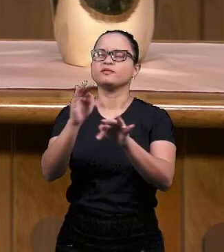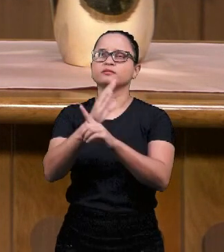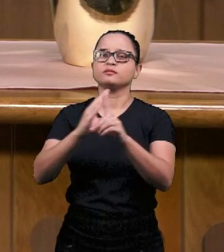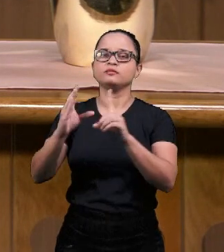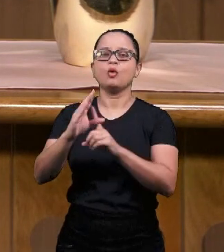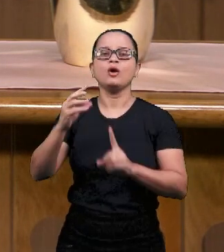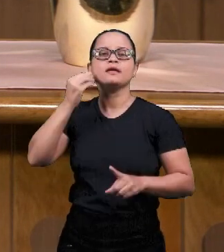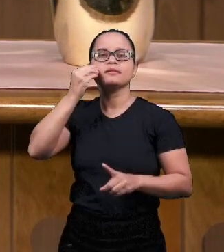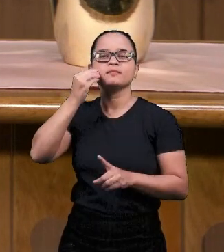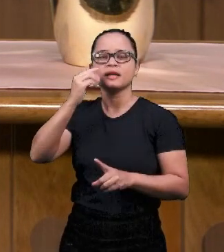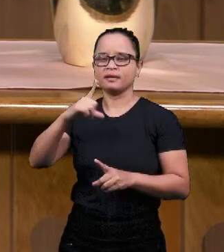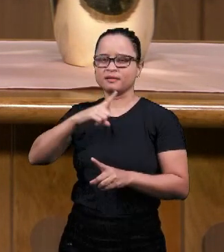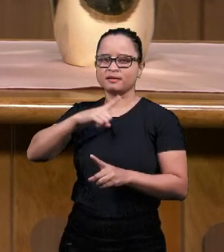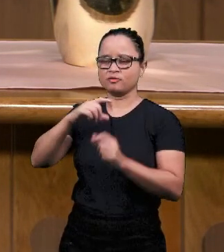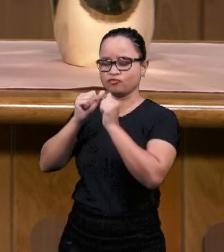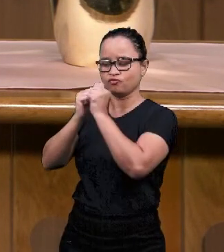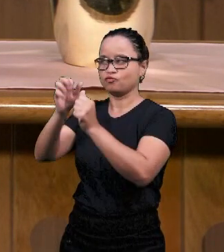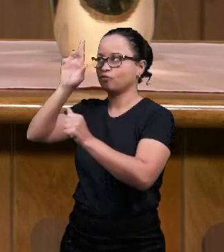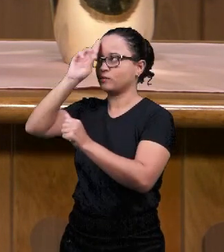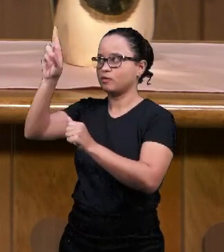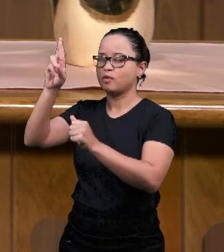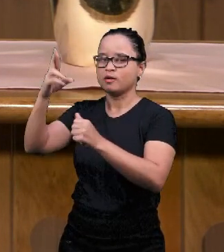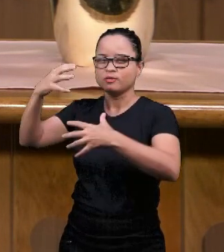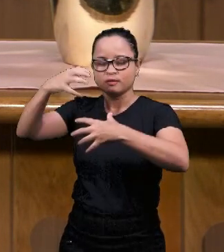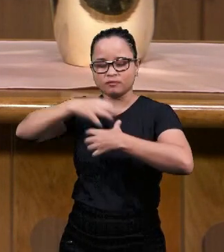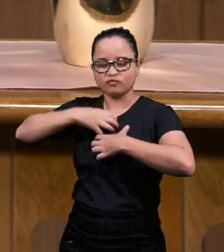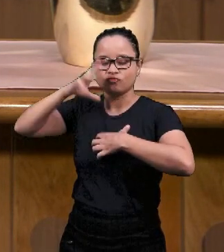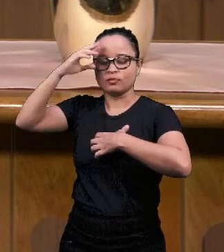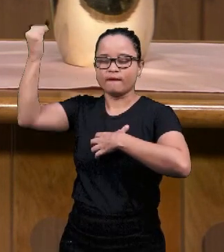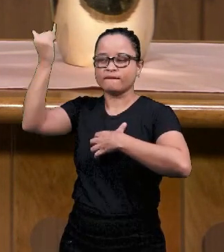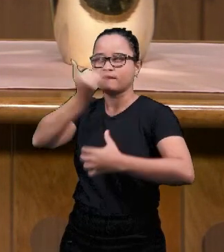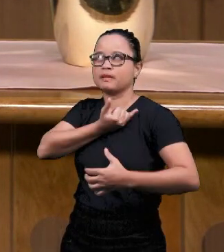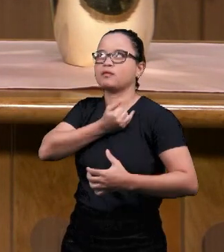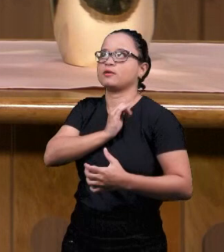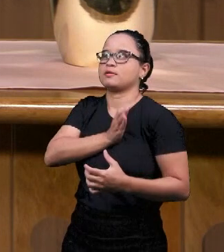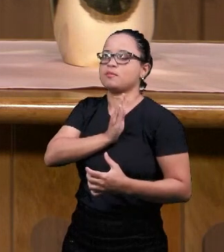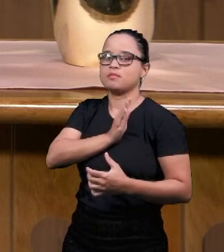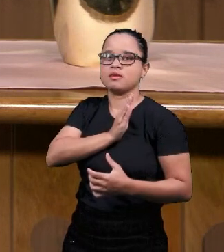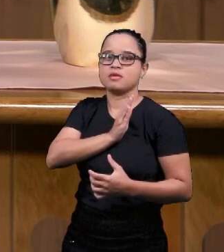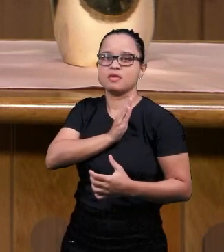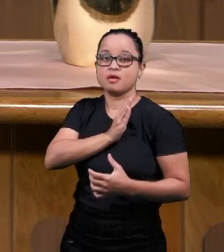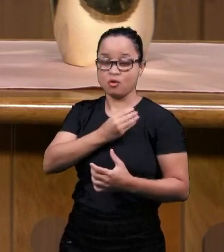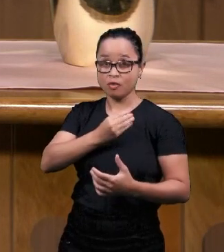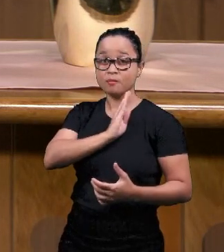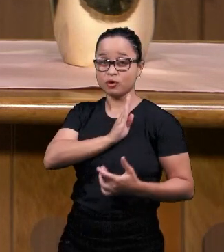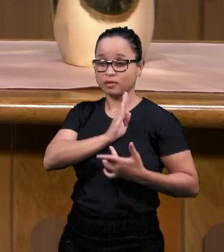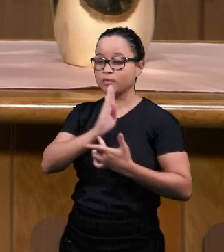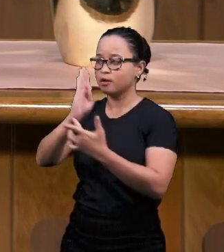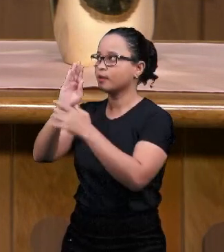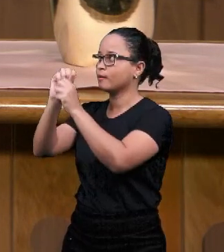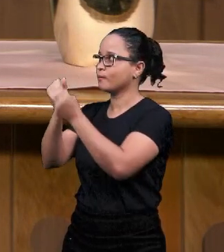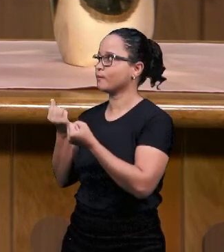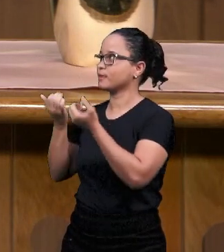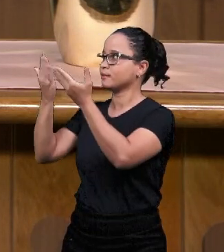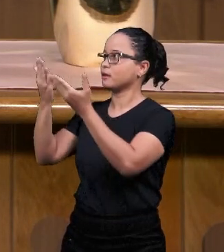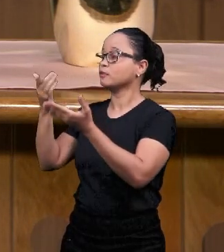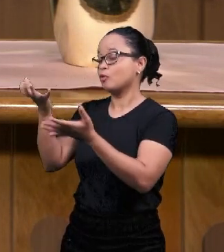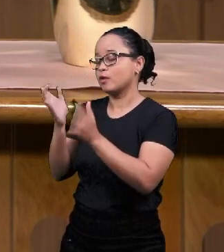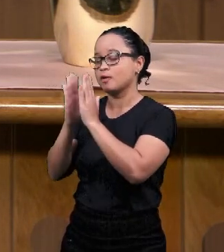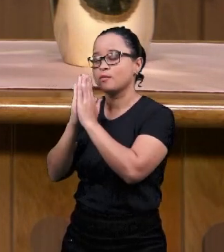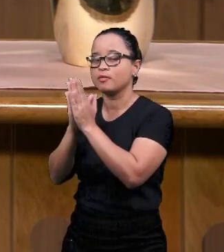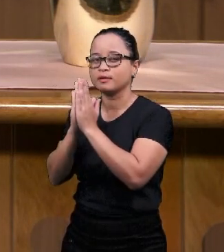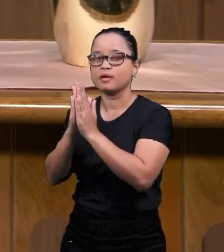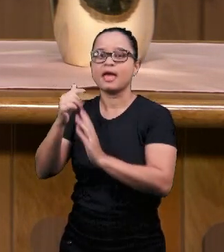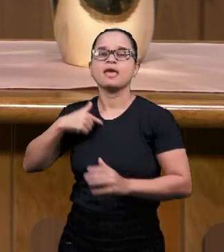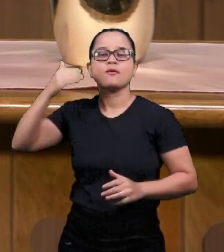молитве. Если у вас было переживание, вы услышали голос Божий, хотите отдать сердце свое Господу,